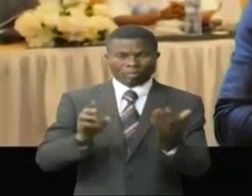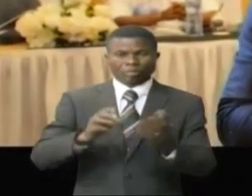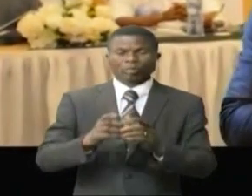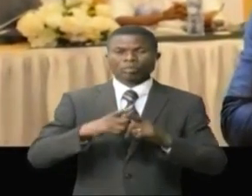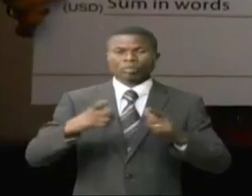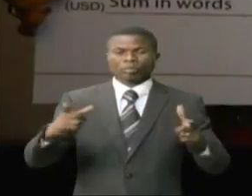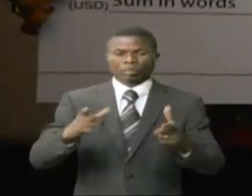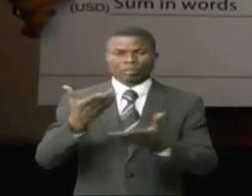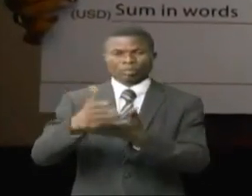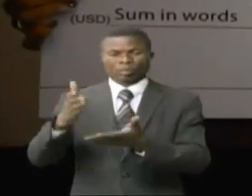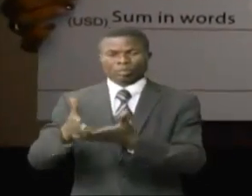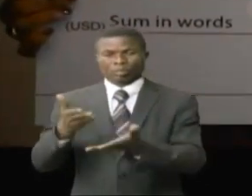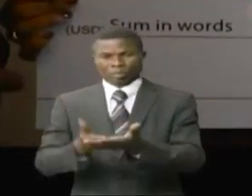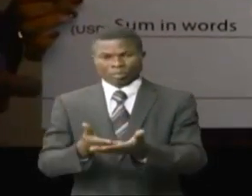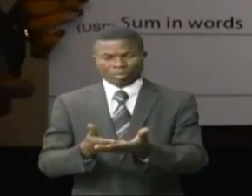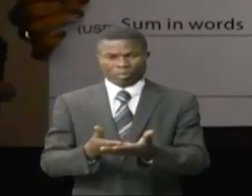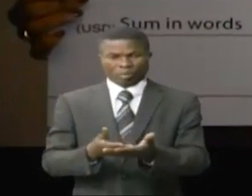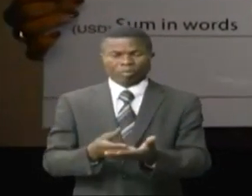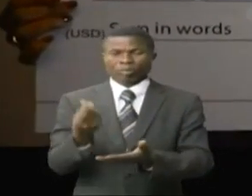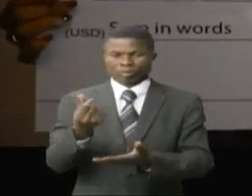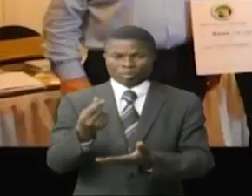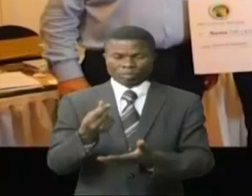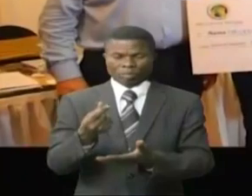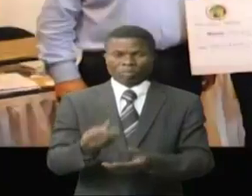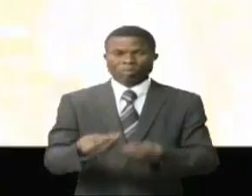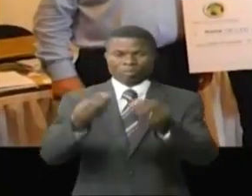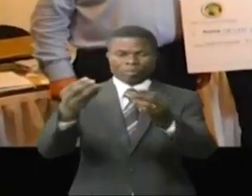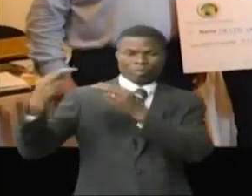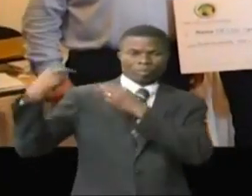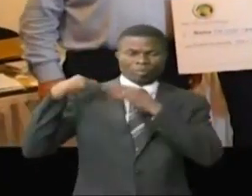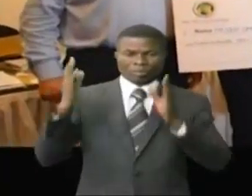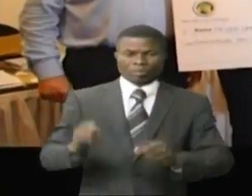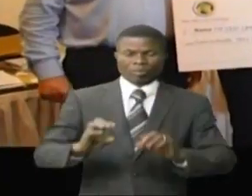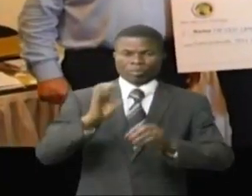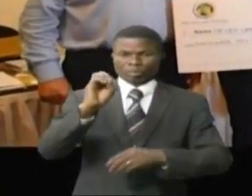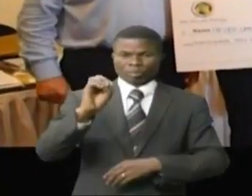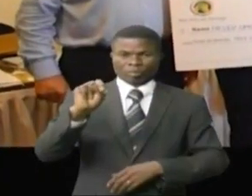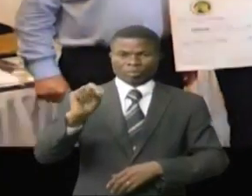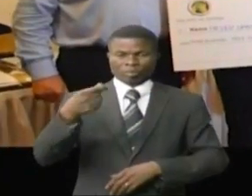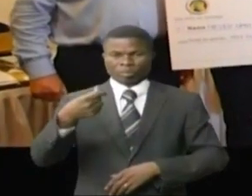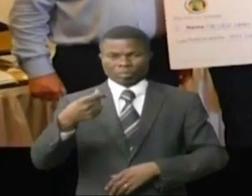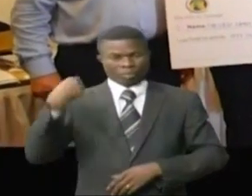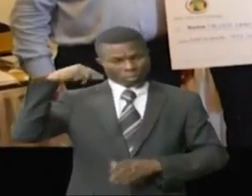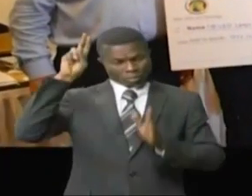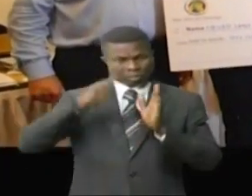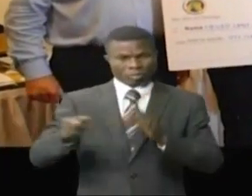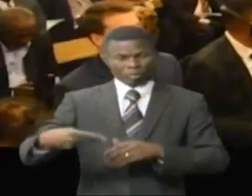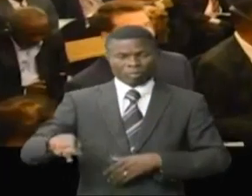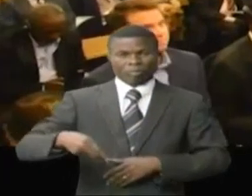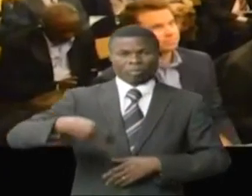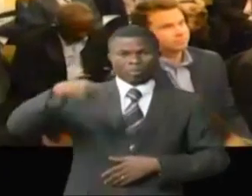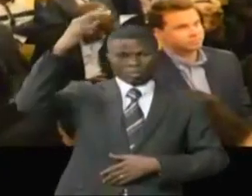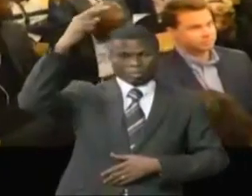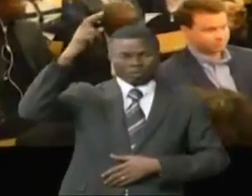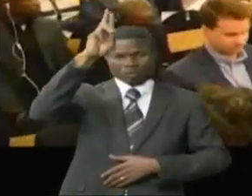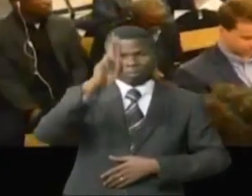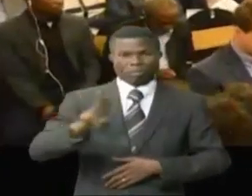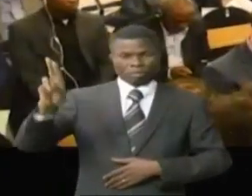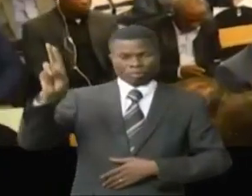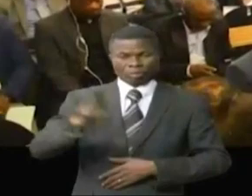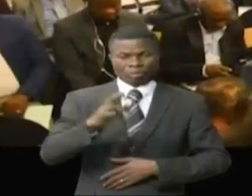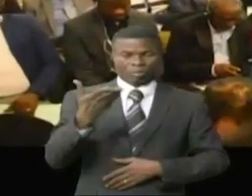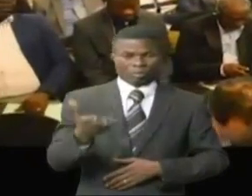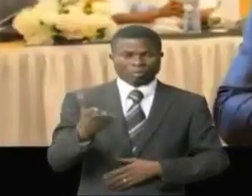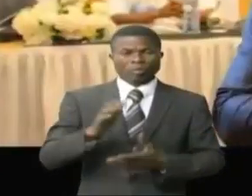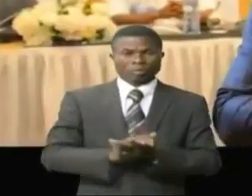Vies en Partage. C'est des chèques qui étaient remis aux responsables des dites ONG par le gouvernement de la province du Haut-Ouélé. Norbert Basséan